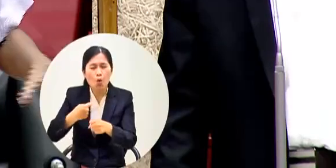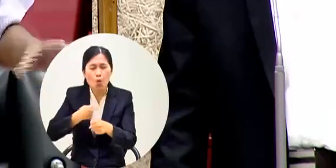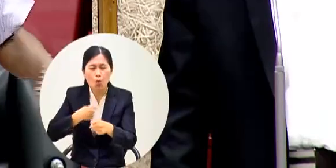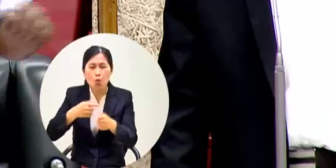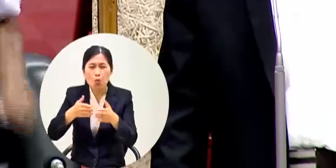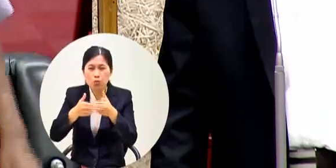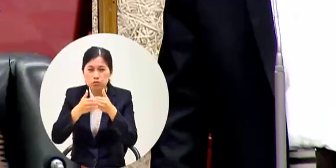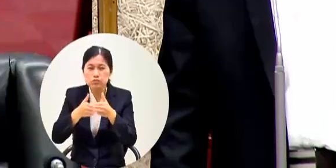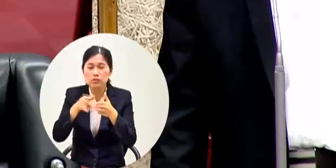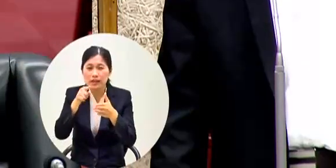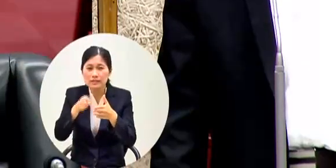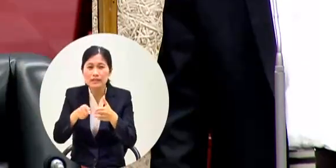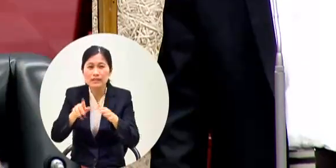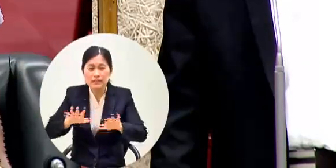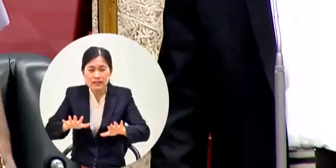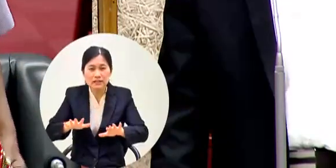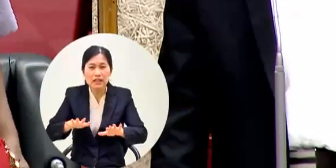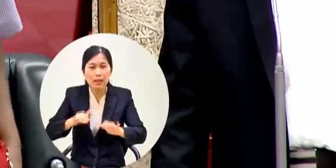当然本区